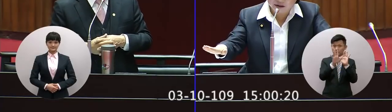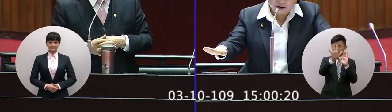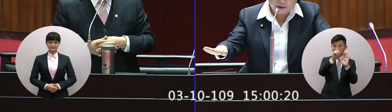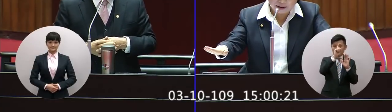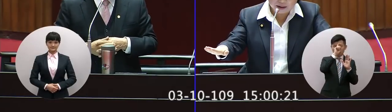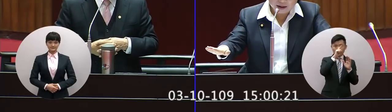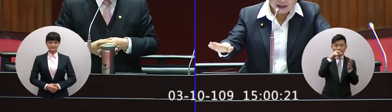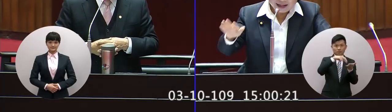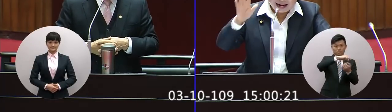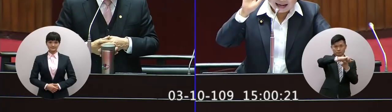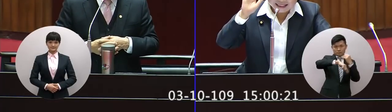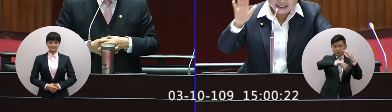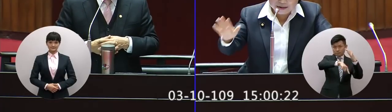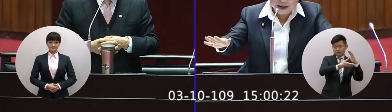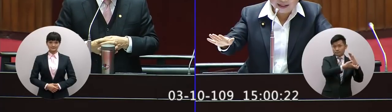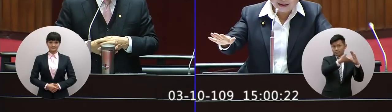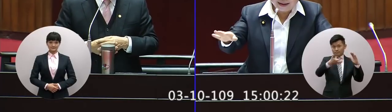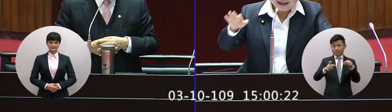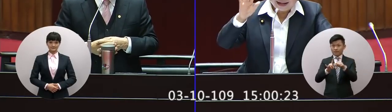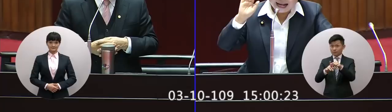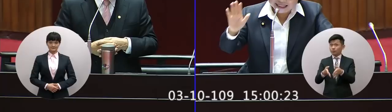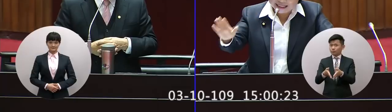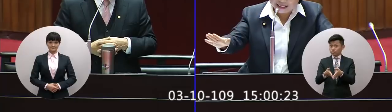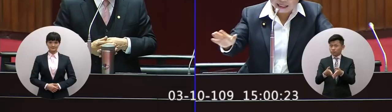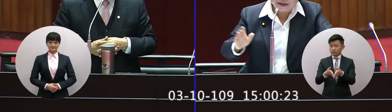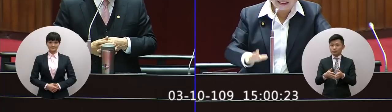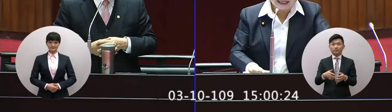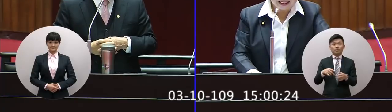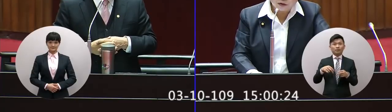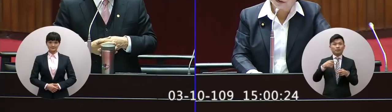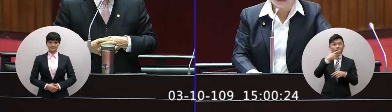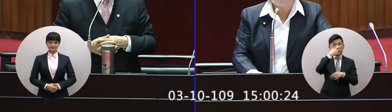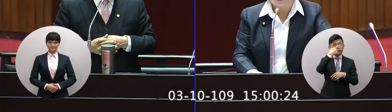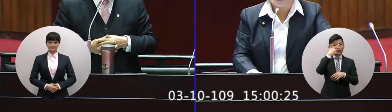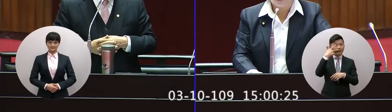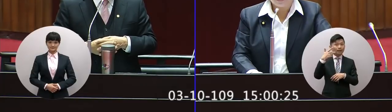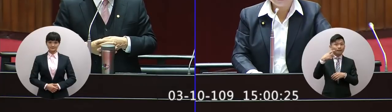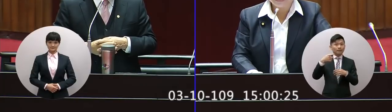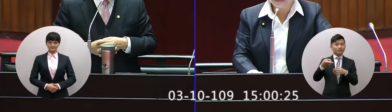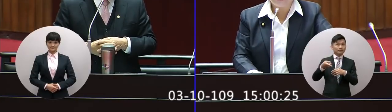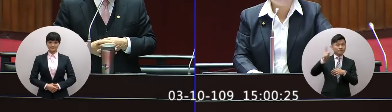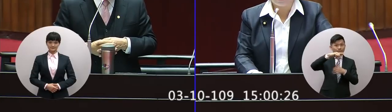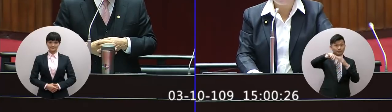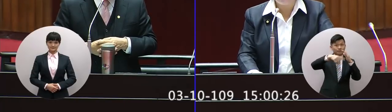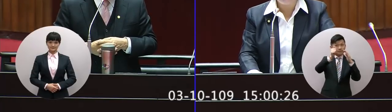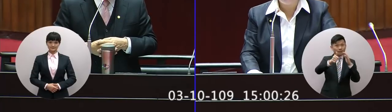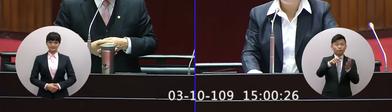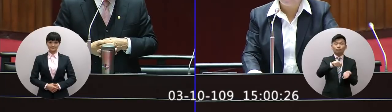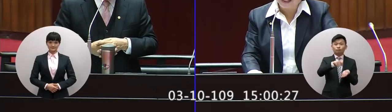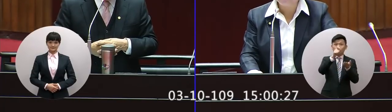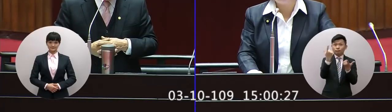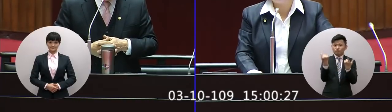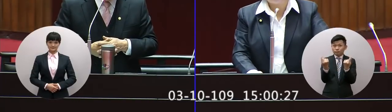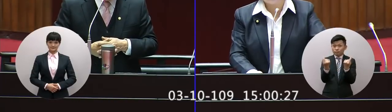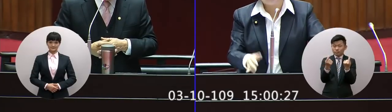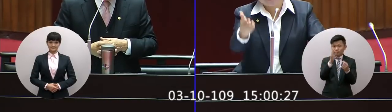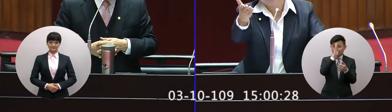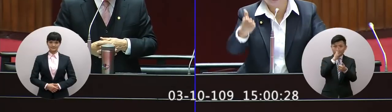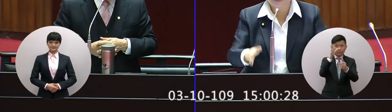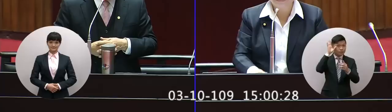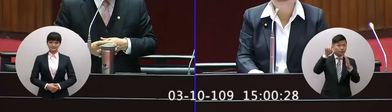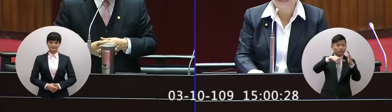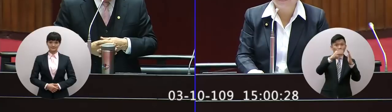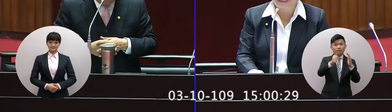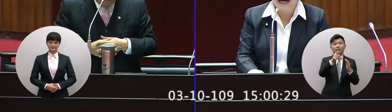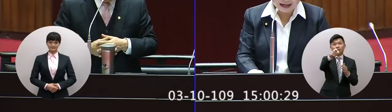到台中立法院，那行政院赖清德前院长也主张过，所以请教我们的苏院长，你